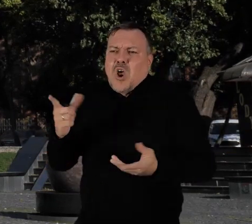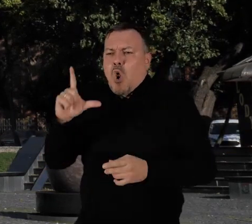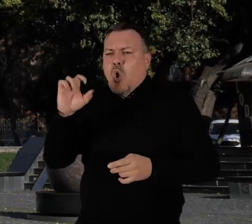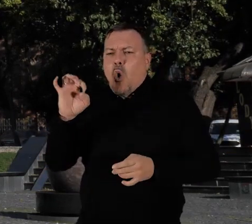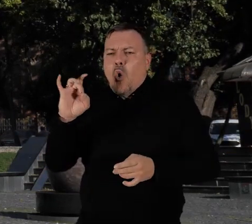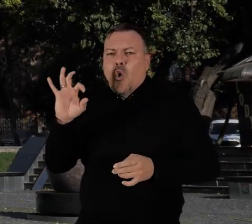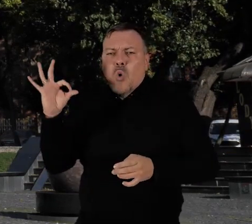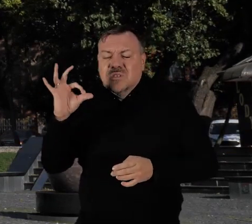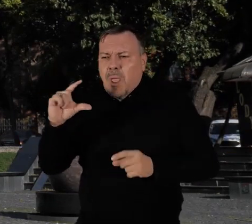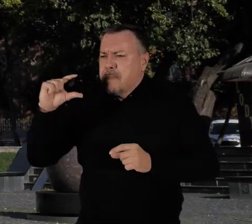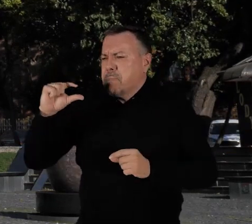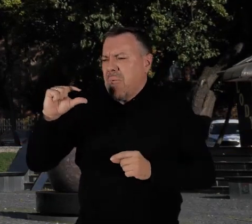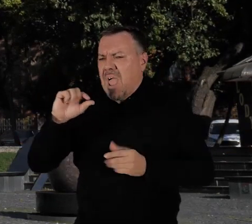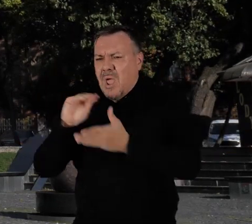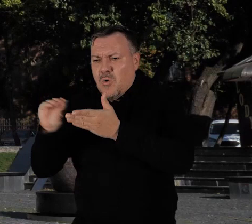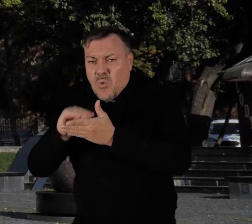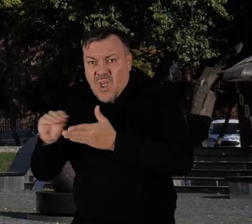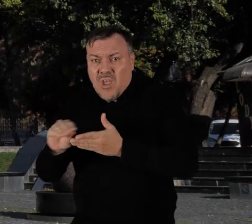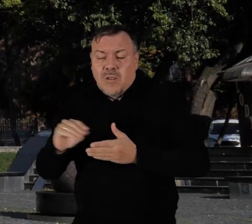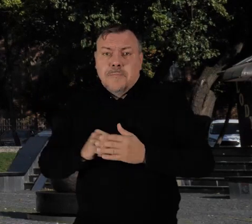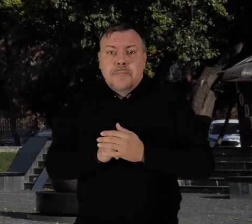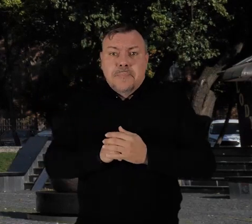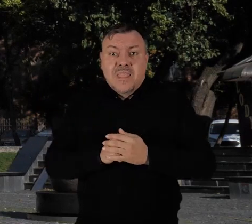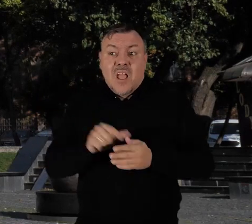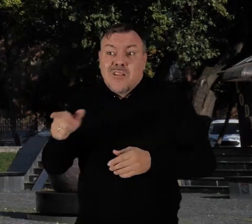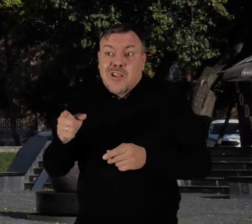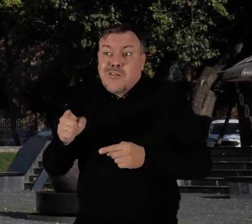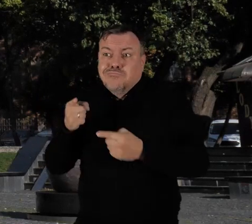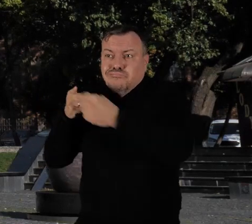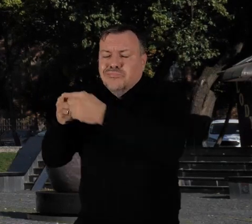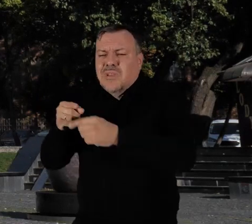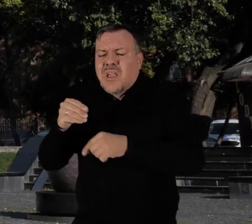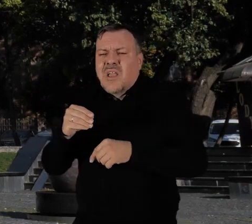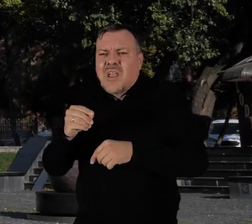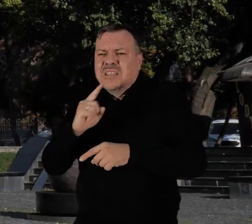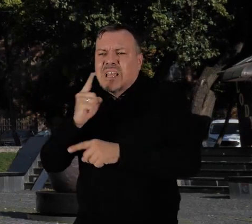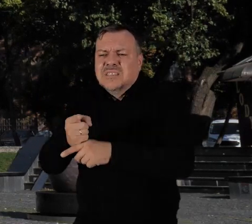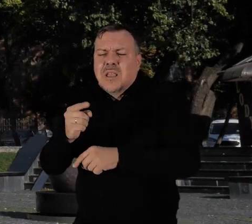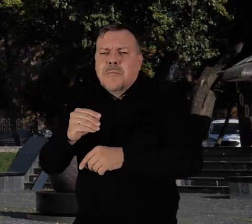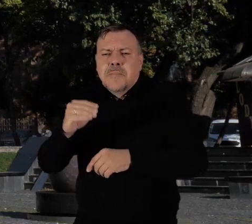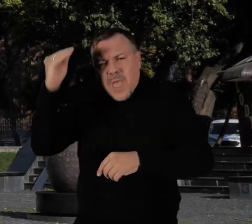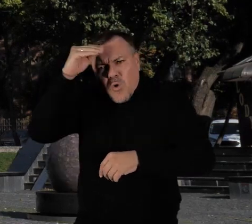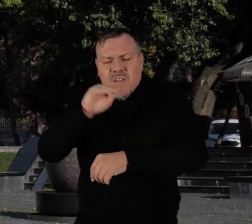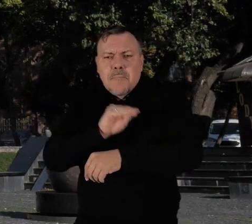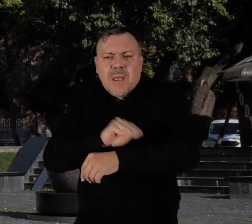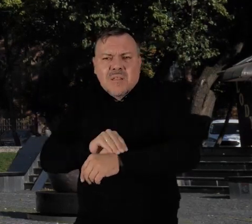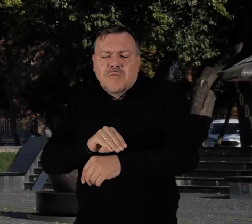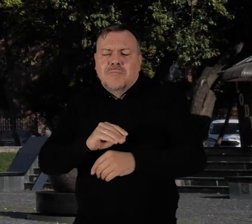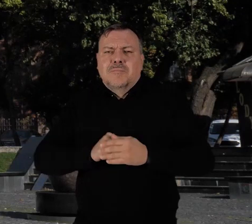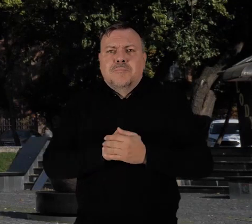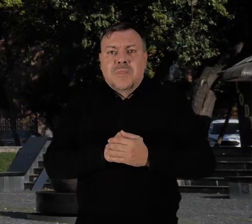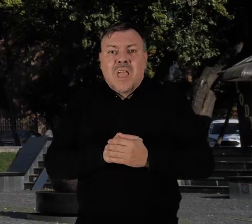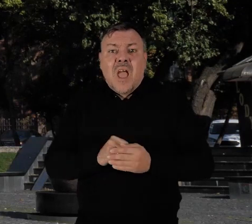razie małą literą, stosując wszystkie zalecane przez naukową metodę narzędzia, by dowiedzieć się, jak